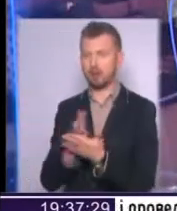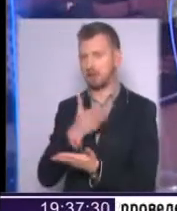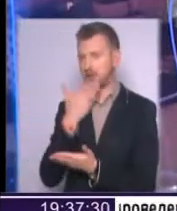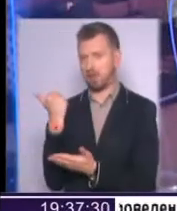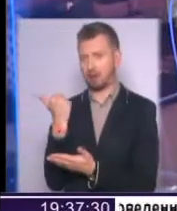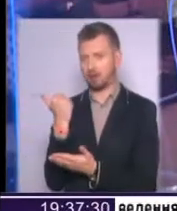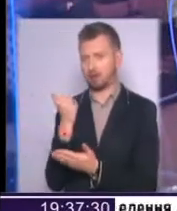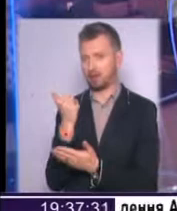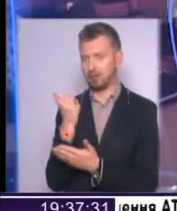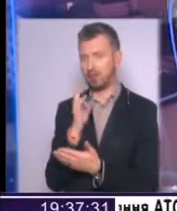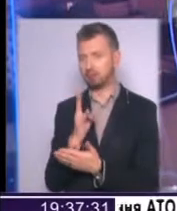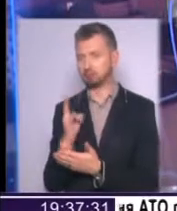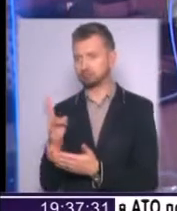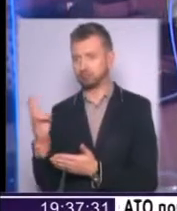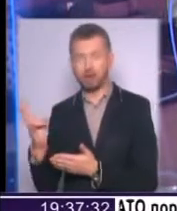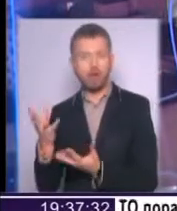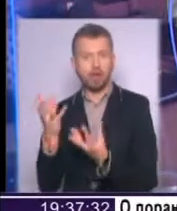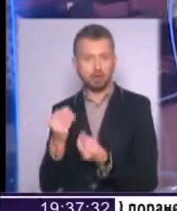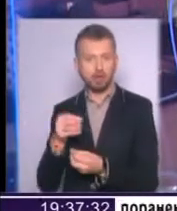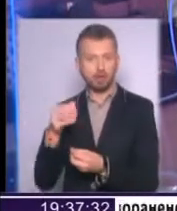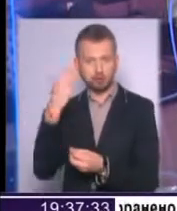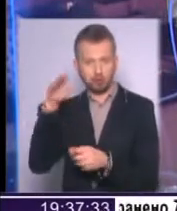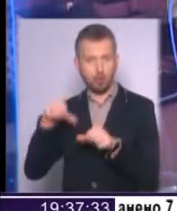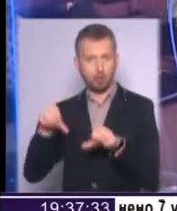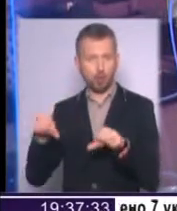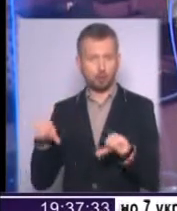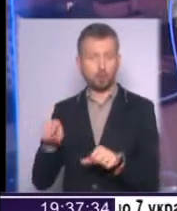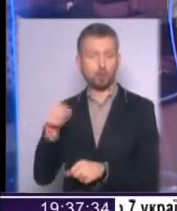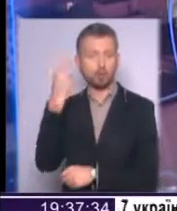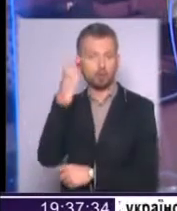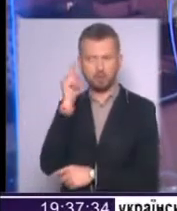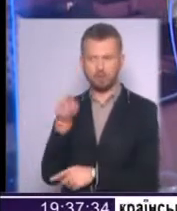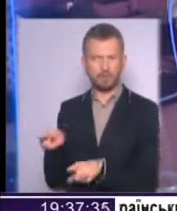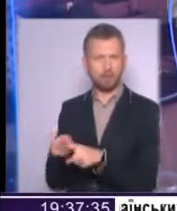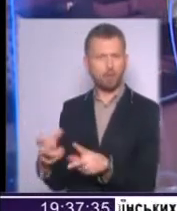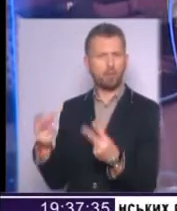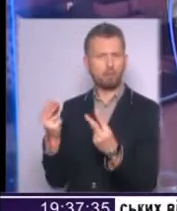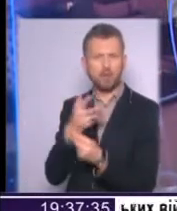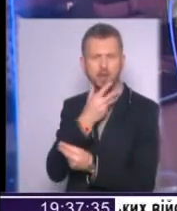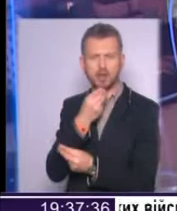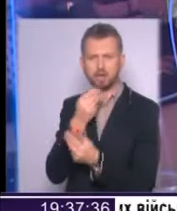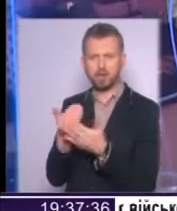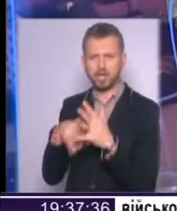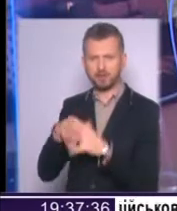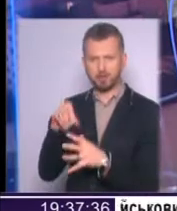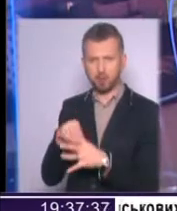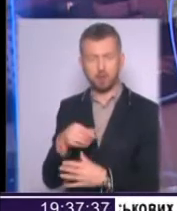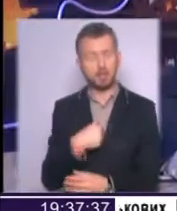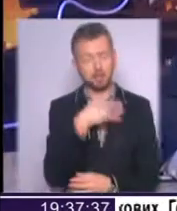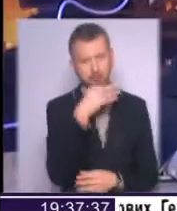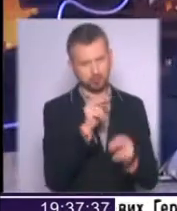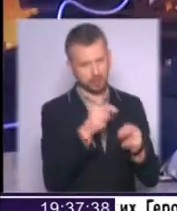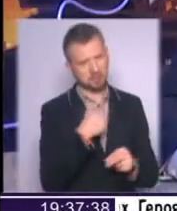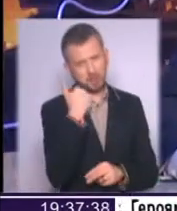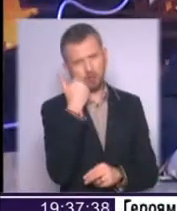труба, і ще й кнопкодавство ледь не щодня. І от вони думають, ви ж так обіцяли красиво перед виборами, правда? Я вам скажу чесно, мені сором. Ну,